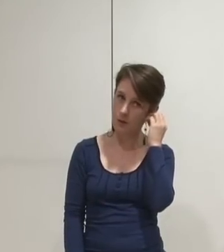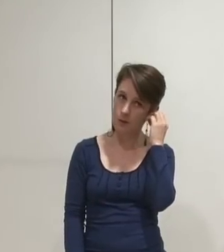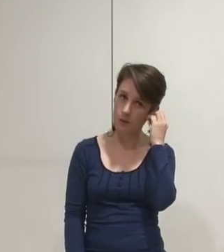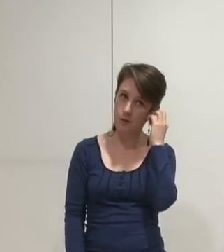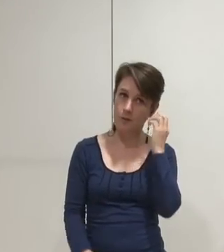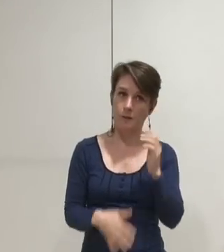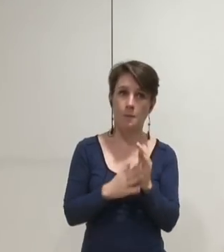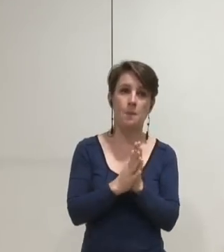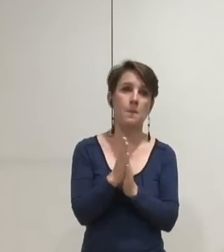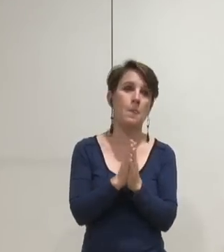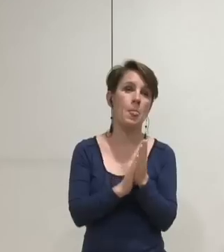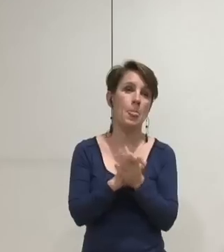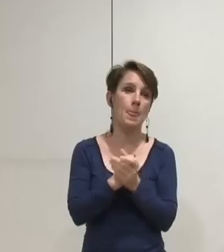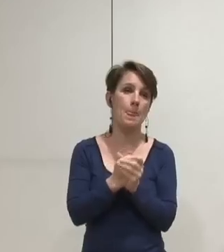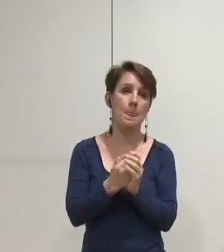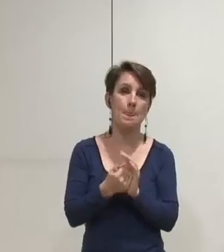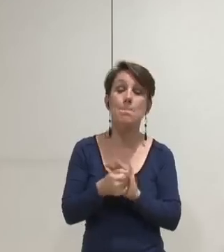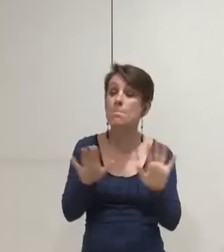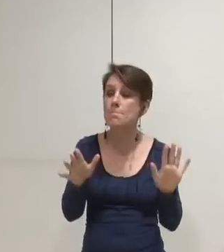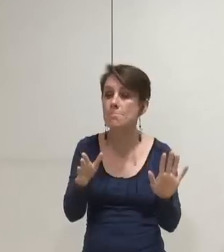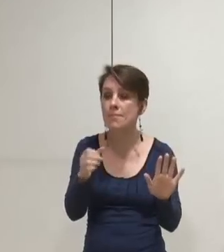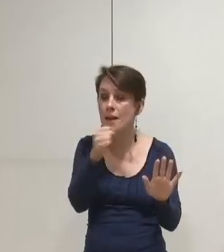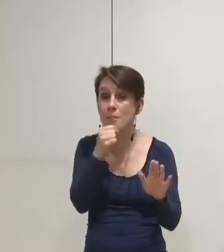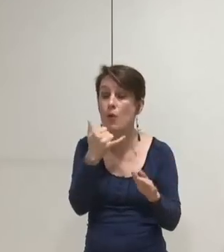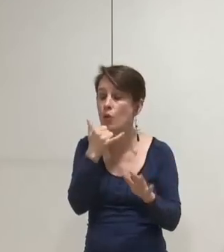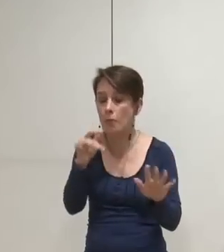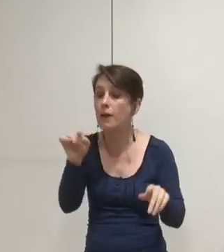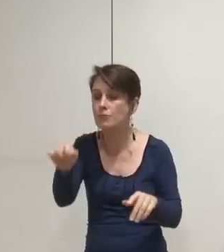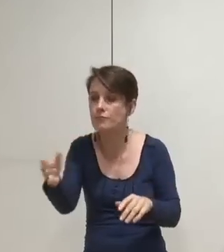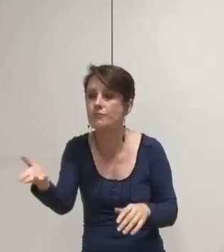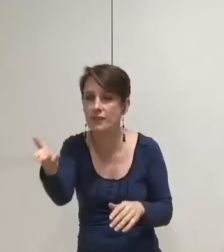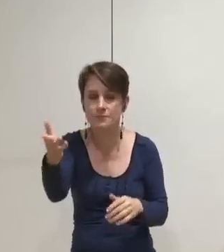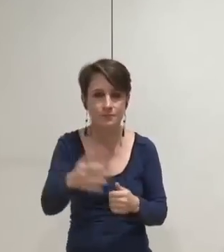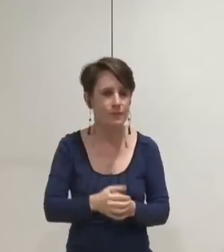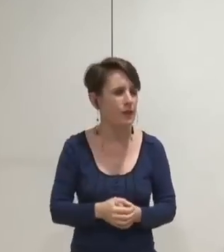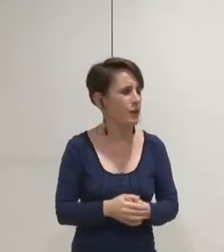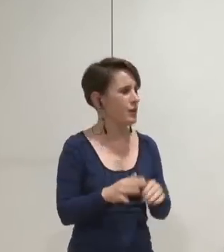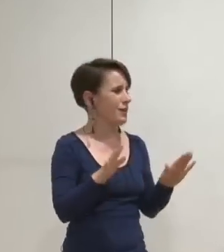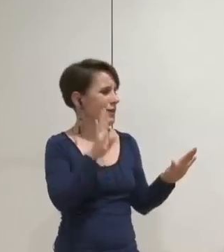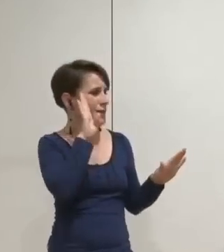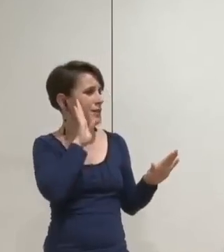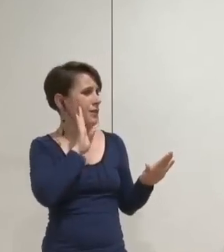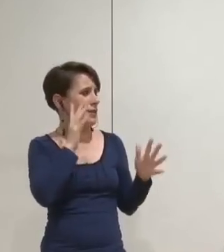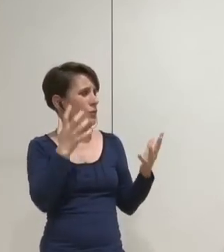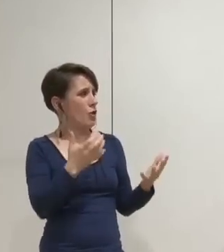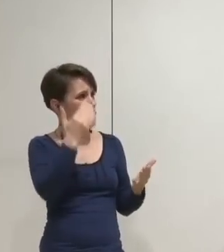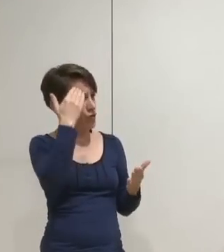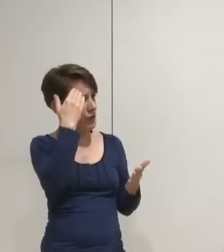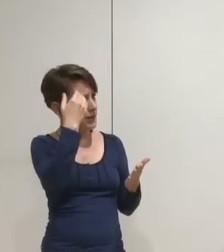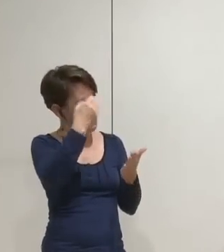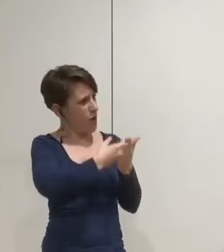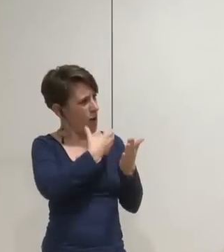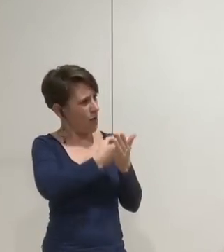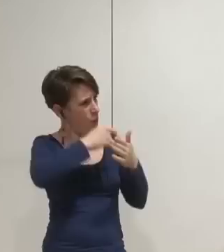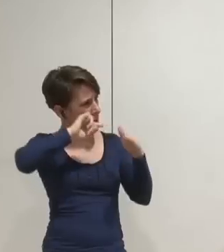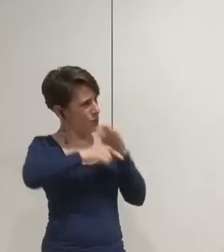casazenav ah je me suis trompé de micro par voudrait en savoir un peu plus et comprendre exactement